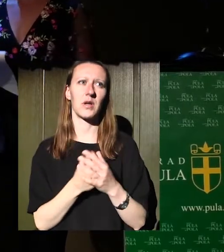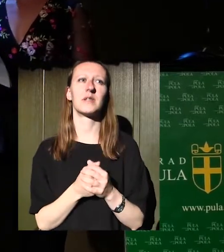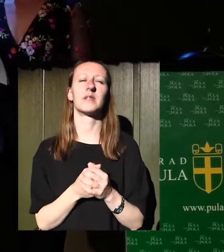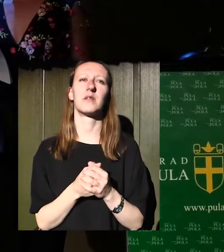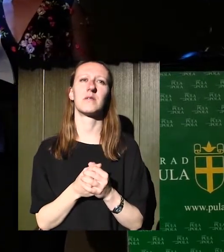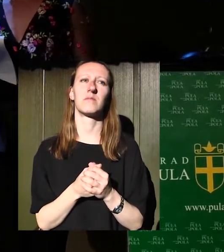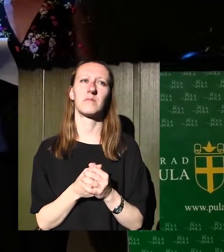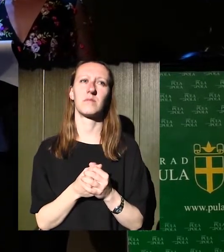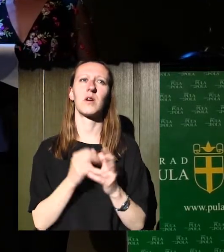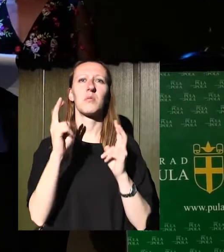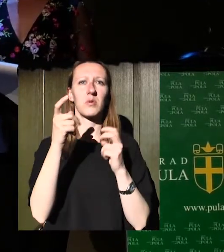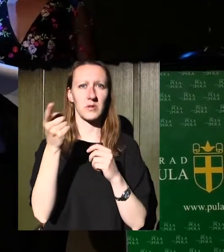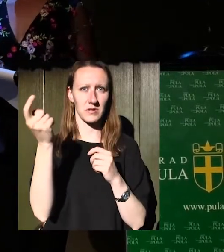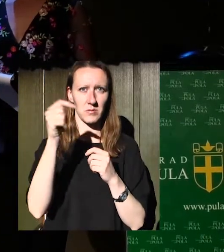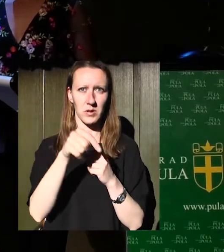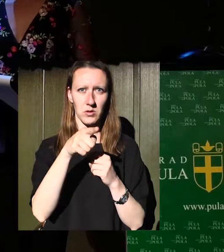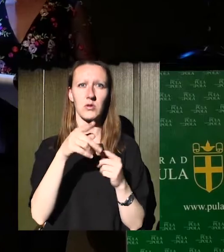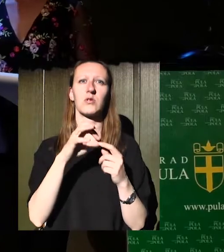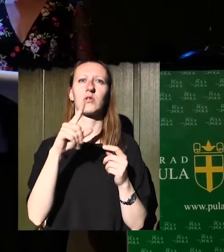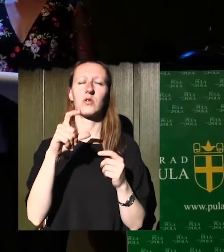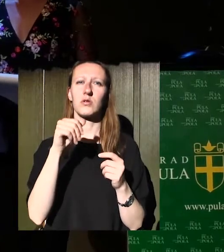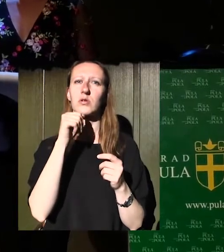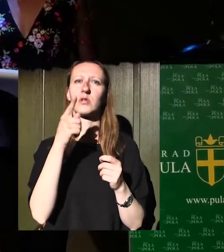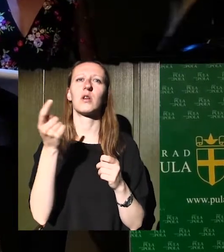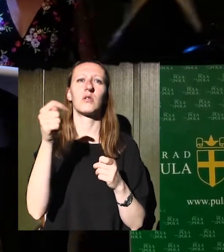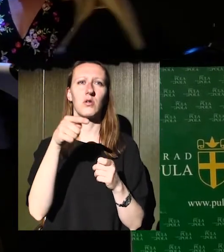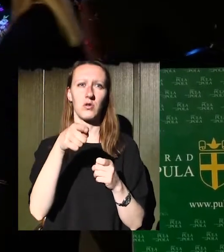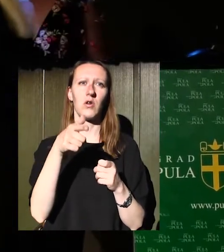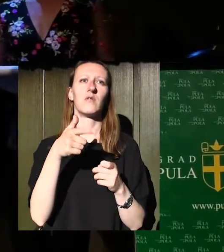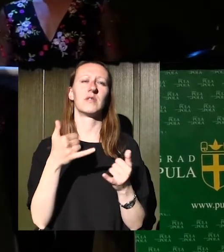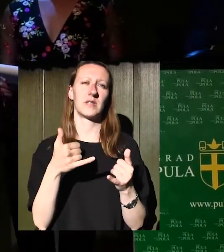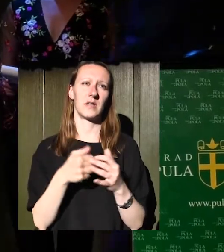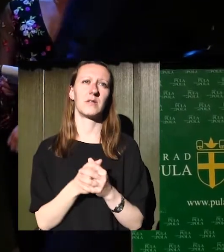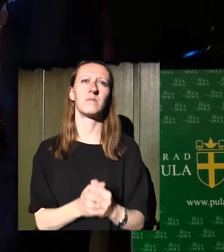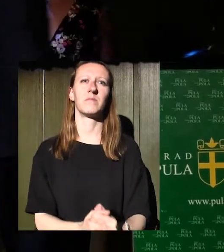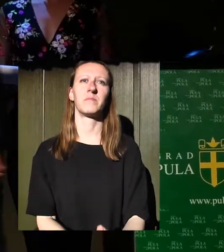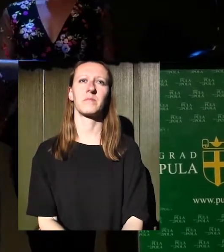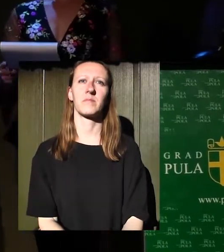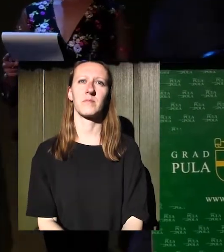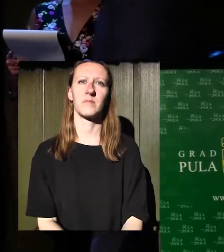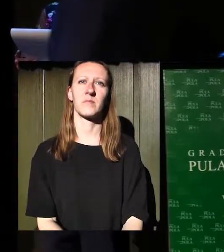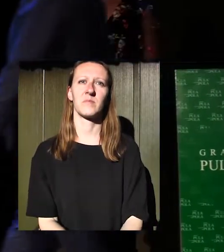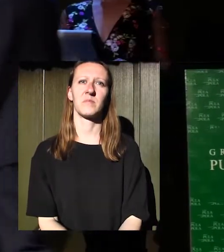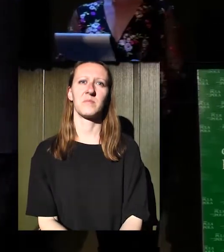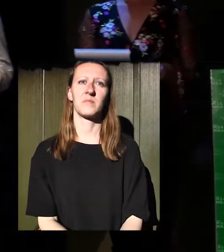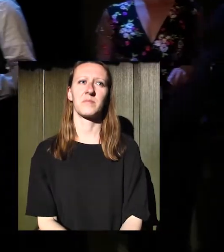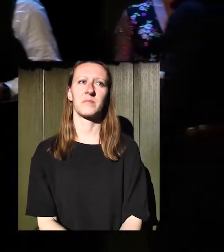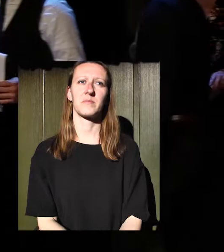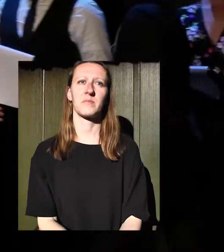trenutak. Invitiamo quindi il signor Boris Miletić e il signor Tiziano Sošić ad introdurci in questo momento solenne.